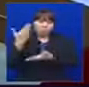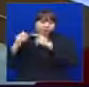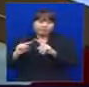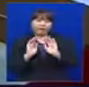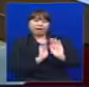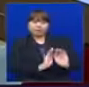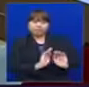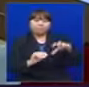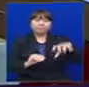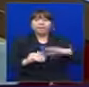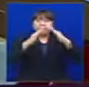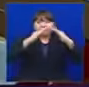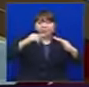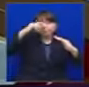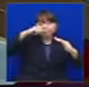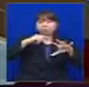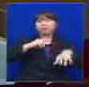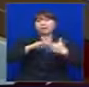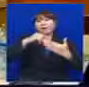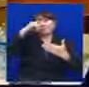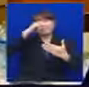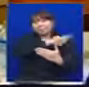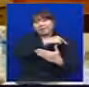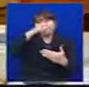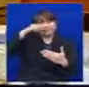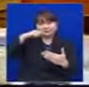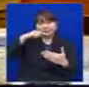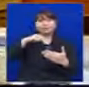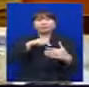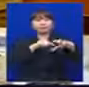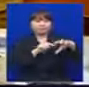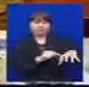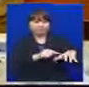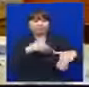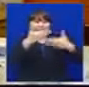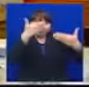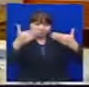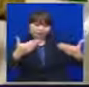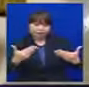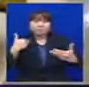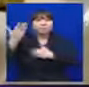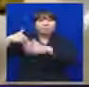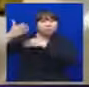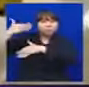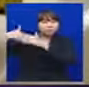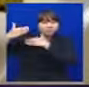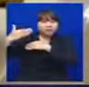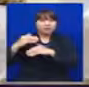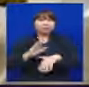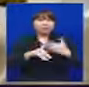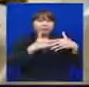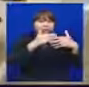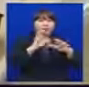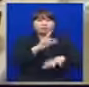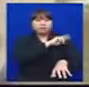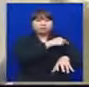ยใช้อาคารเรือนไทยกรมพัฒนาการแพทย์แผนไทยและการแพทย์ทางเลือกเพื่อจัดแสดงนิทรรศการและประวัติศาสตร์และพัฒนาการของส